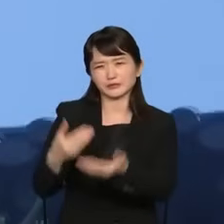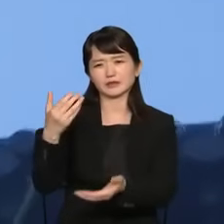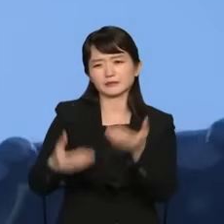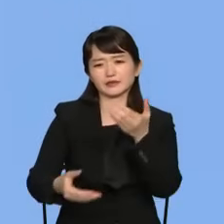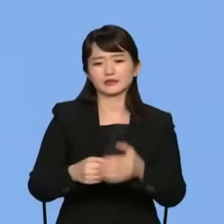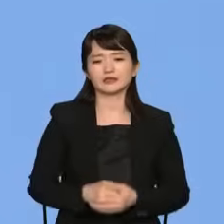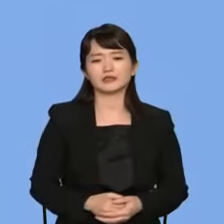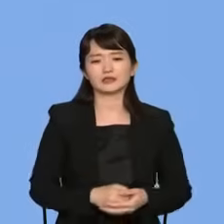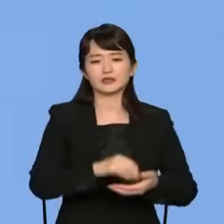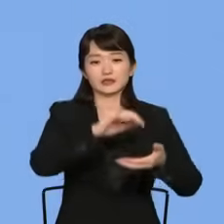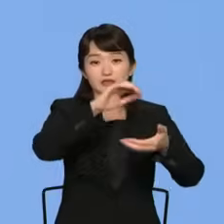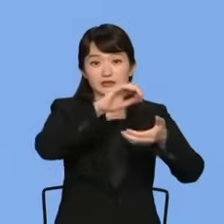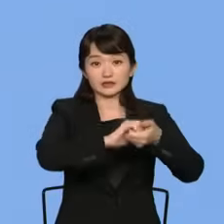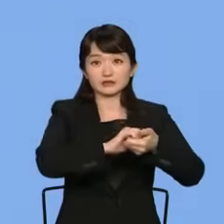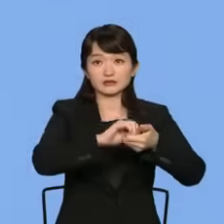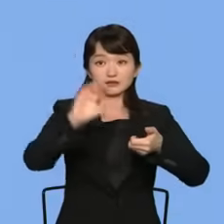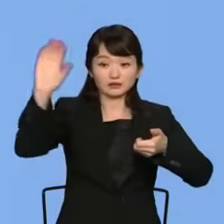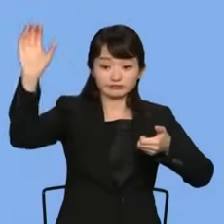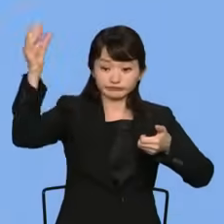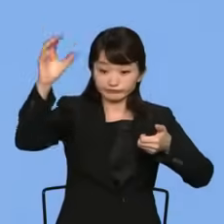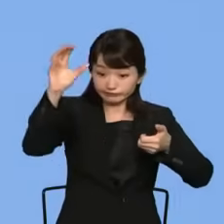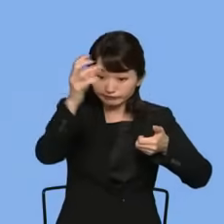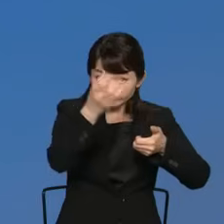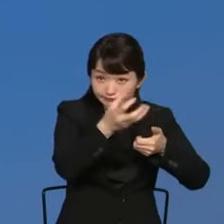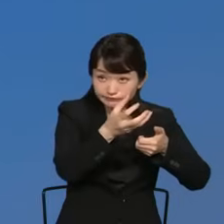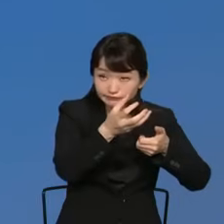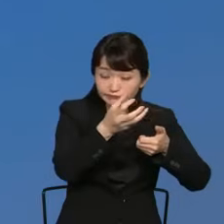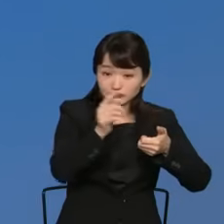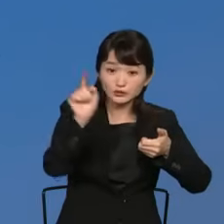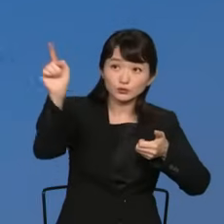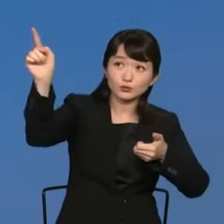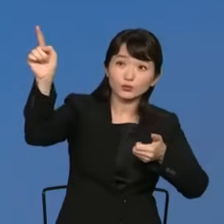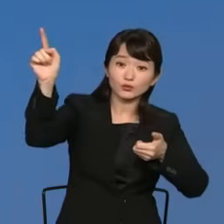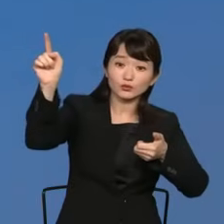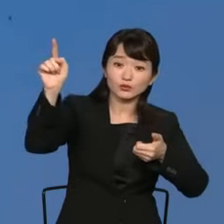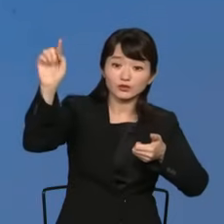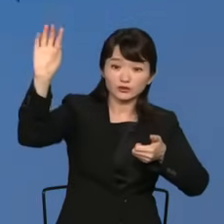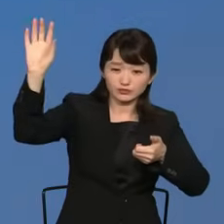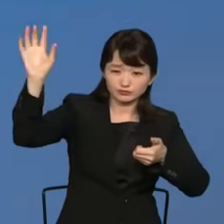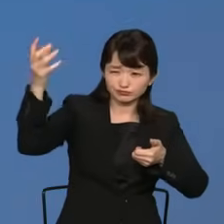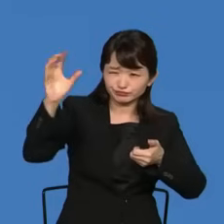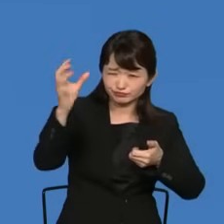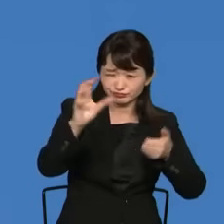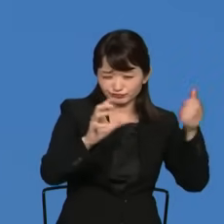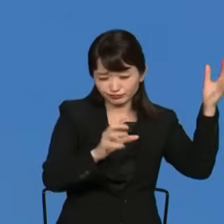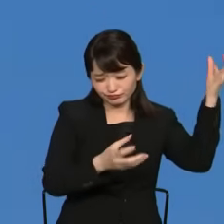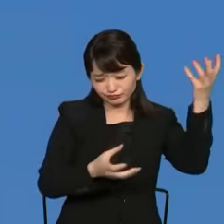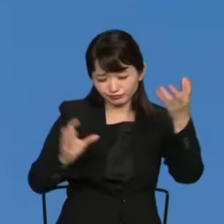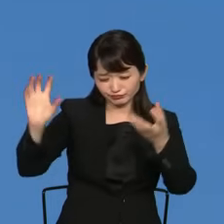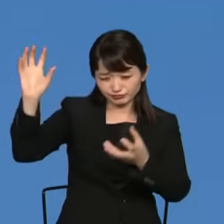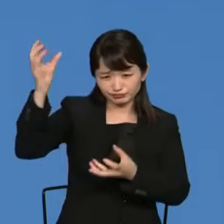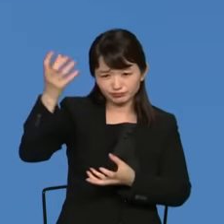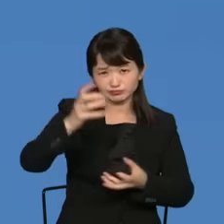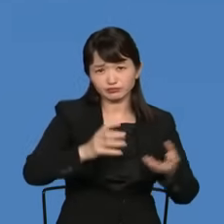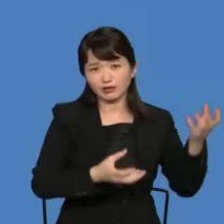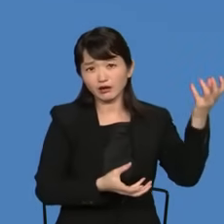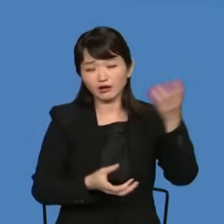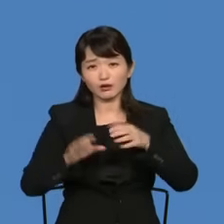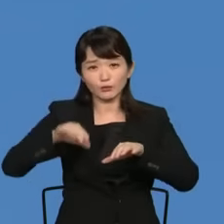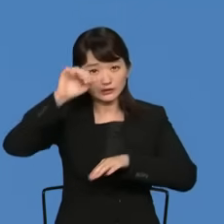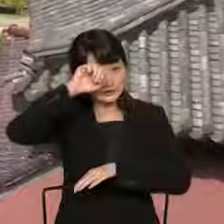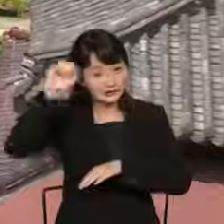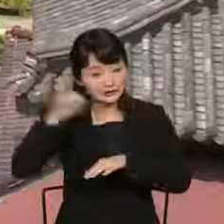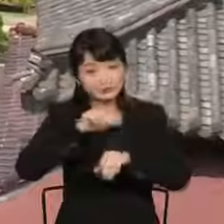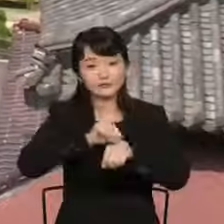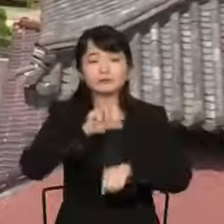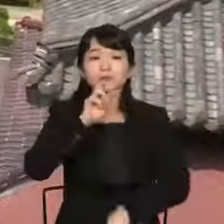기와 지붕 위로 무엇인가 떨어집니다. 하늘 높은 곳에서도 불티가 날리듯 천천히 내려옵니다. 오늘 새벽